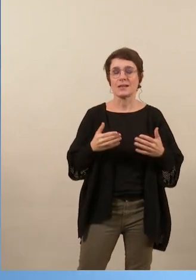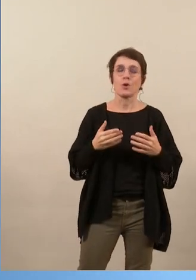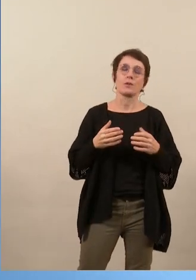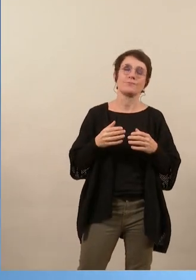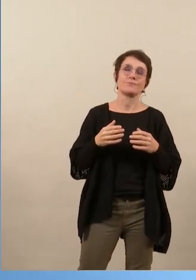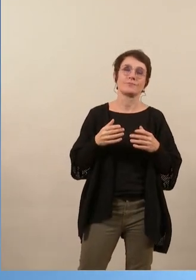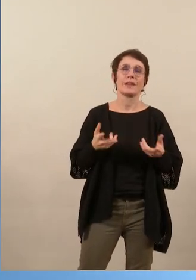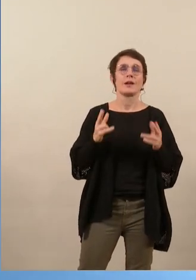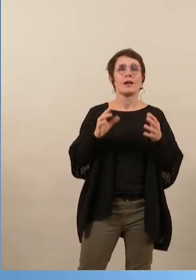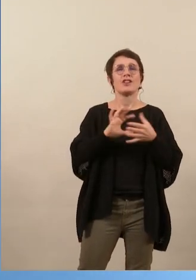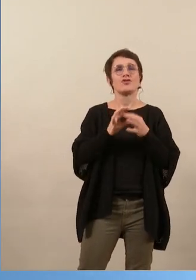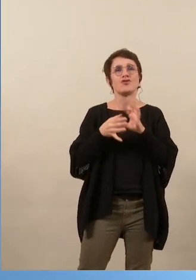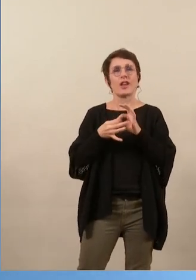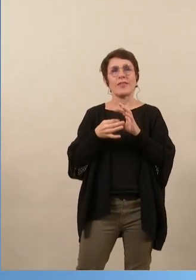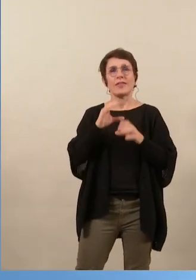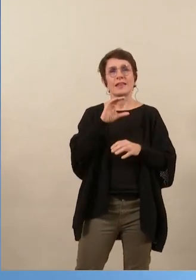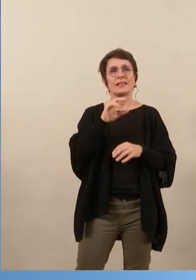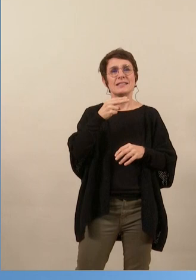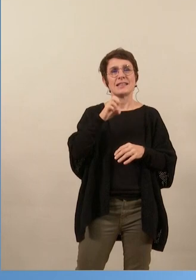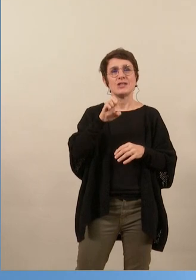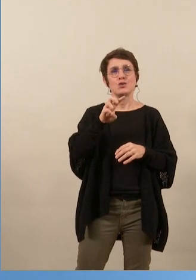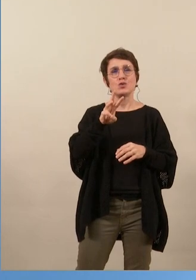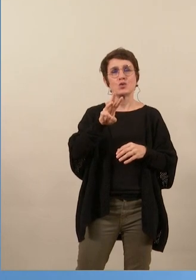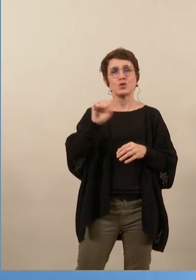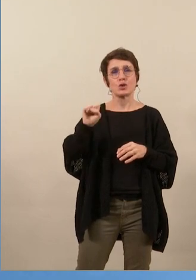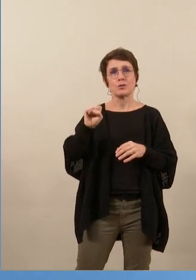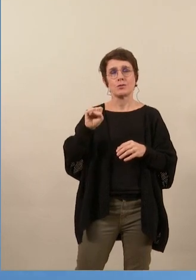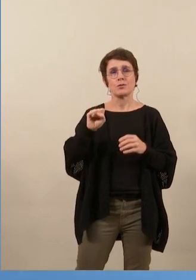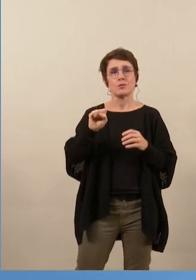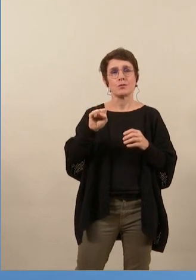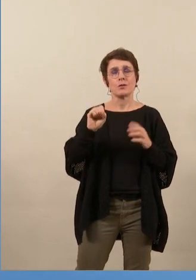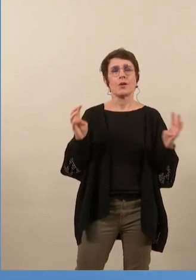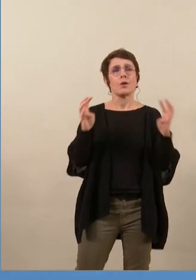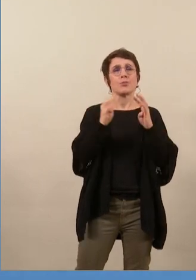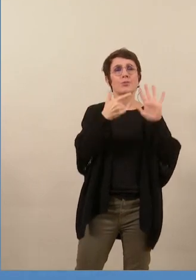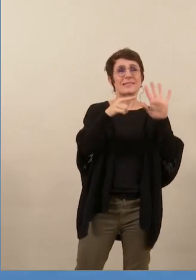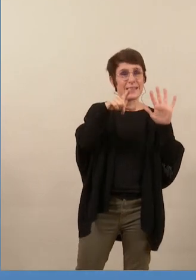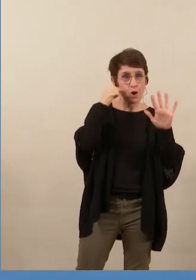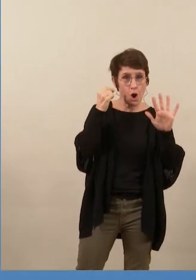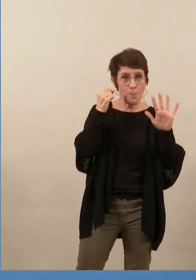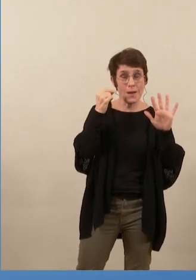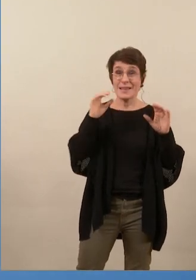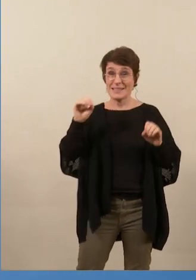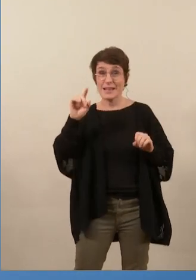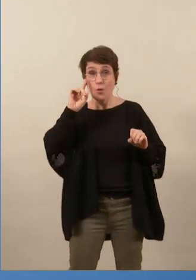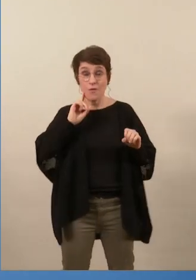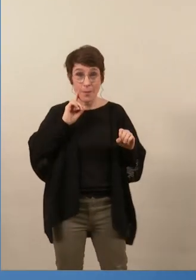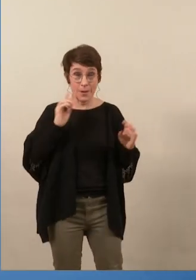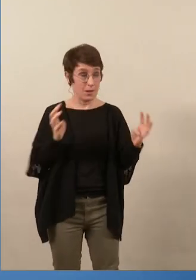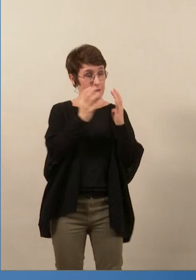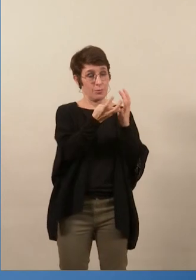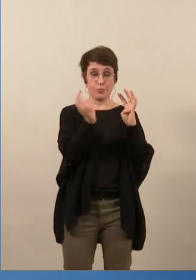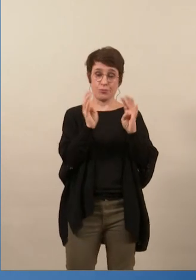7 hommes et zéro femmes qui a qui a fait scandale puisque c'est cet homme qui parlait pendant un long moment de